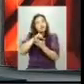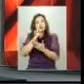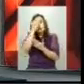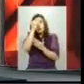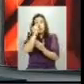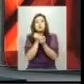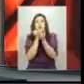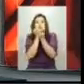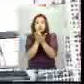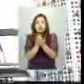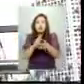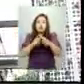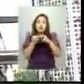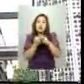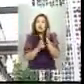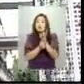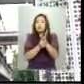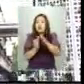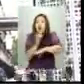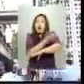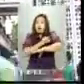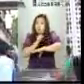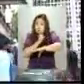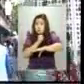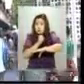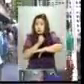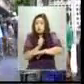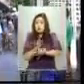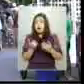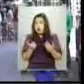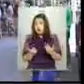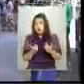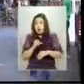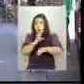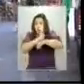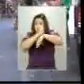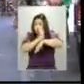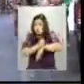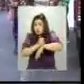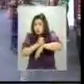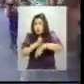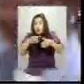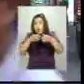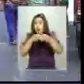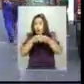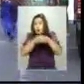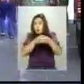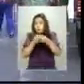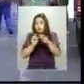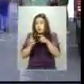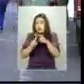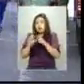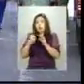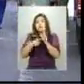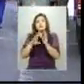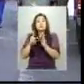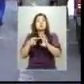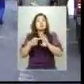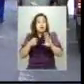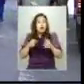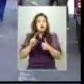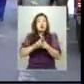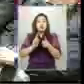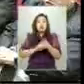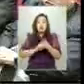ถานการณ์ทางการเมืองค่ะสำหรับโครงสร้างของสมัชชาปฏิรูปประเทศไทยประกอบด้วย2ส่วนคือคณะกรรมการขับเคลื่อนการป